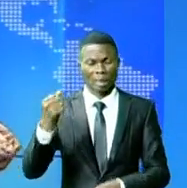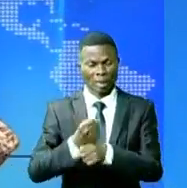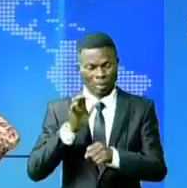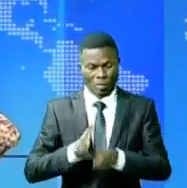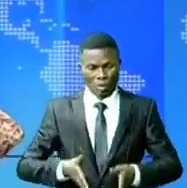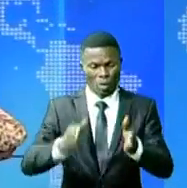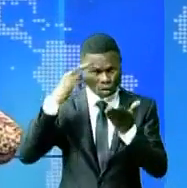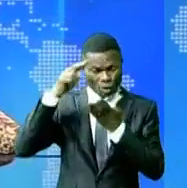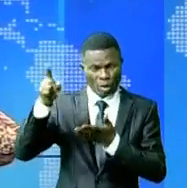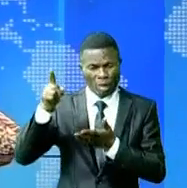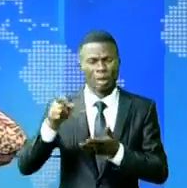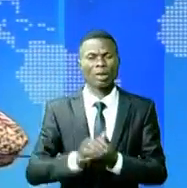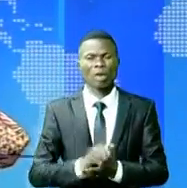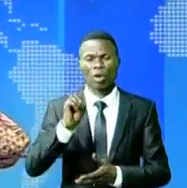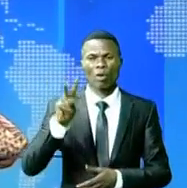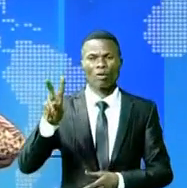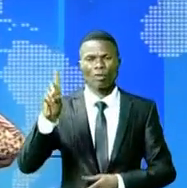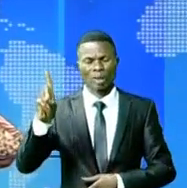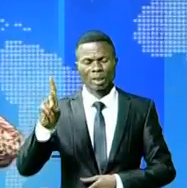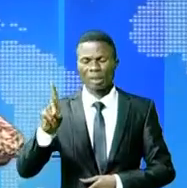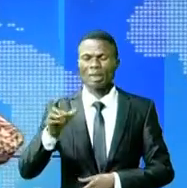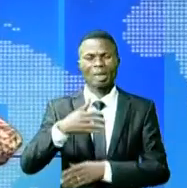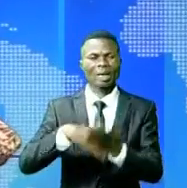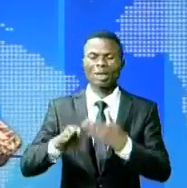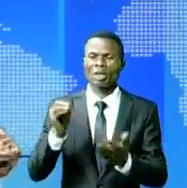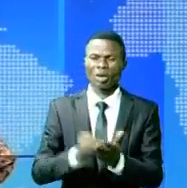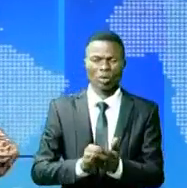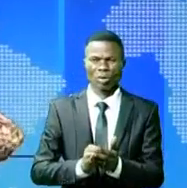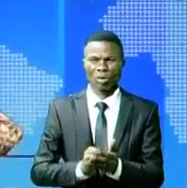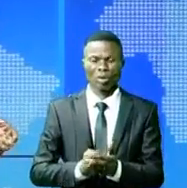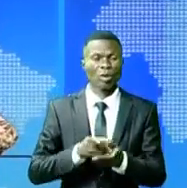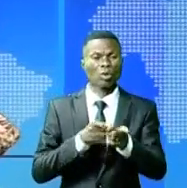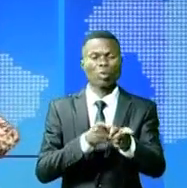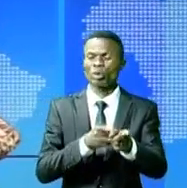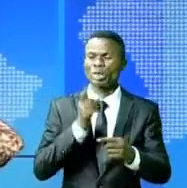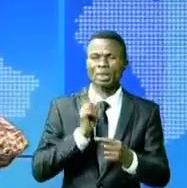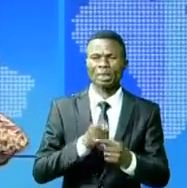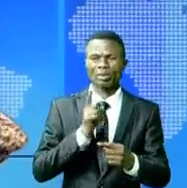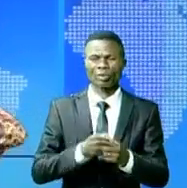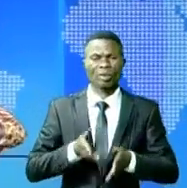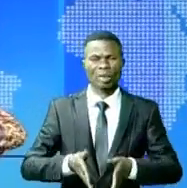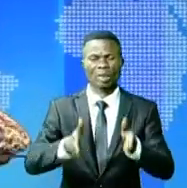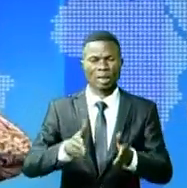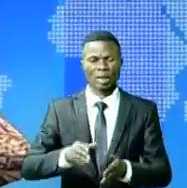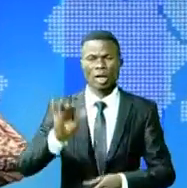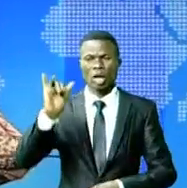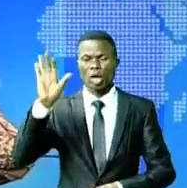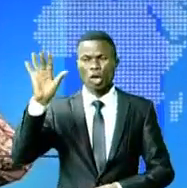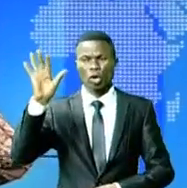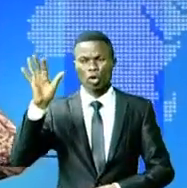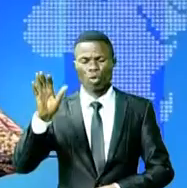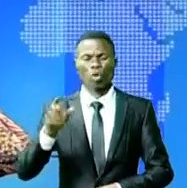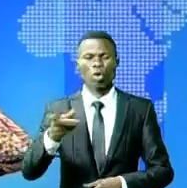axes par l'Office de voirie et drainage. Un trou béant s'est de nouveau créé, rendant la circulation sur le tronçon Yolo Kapele